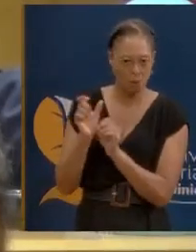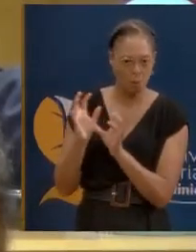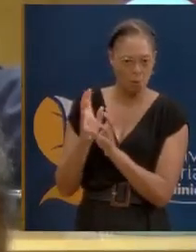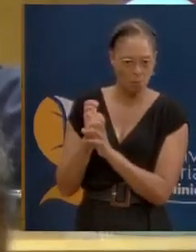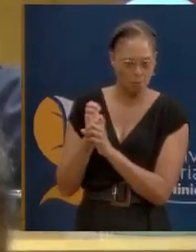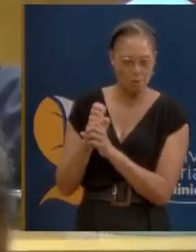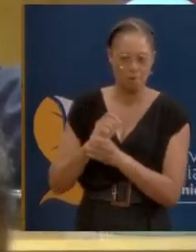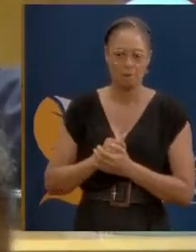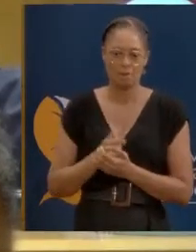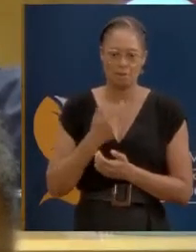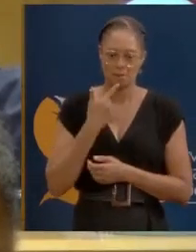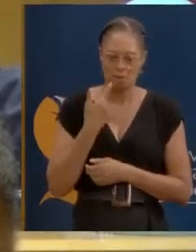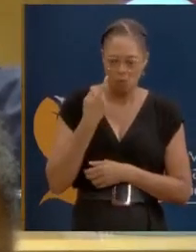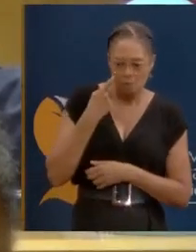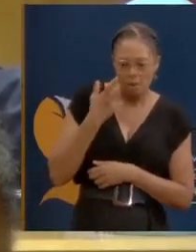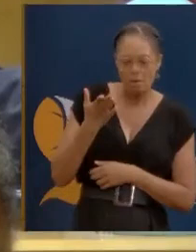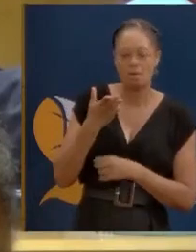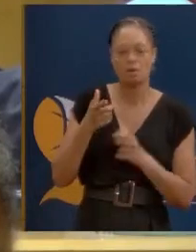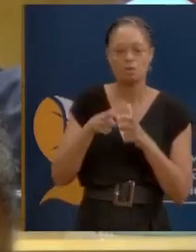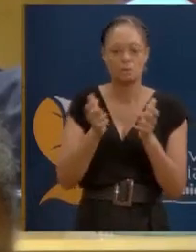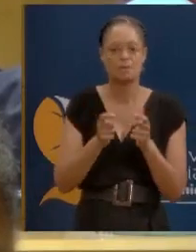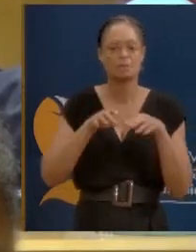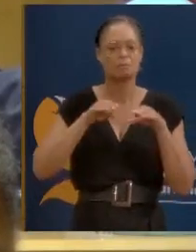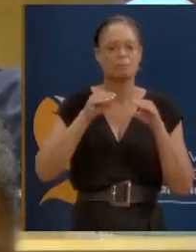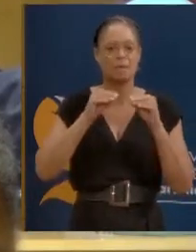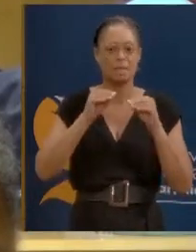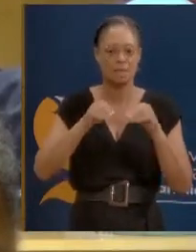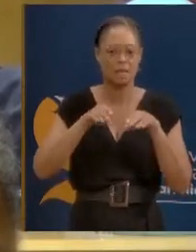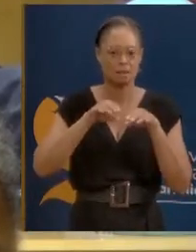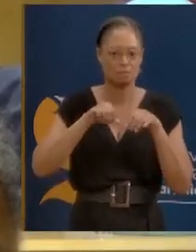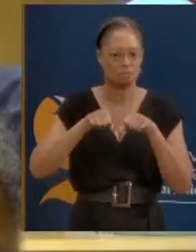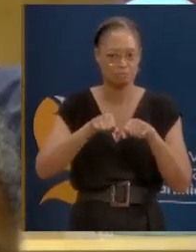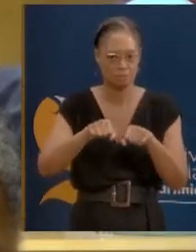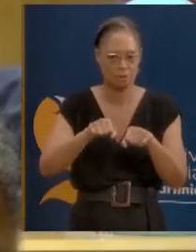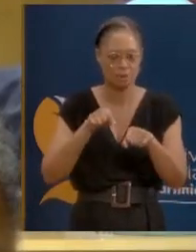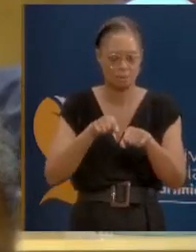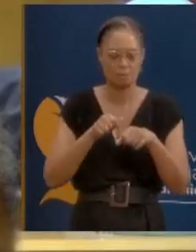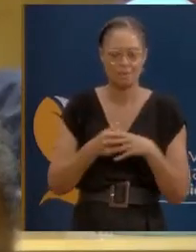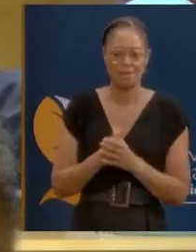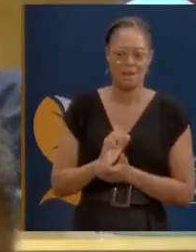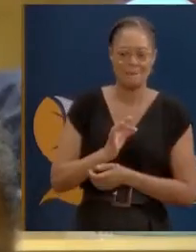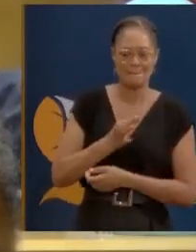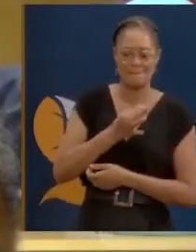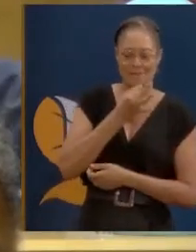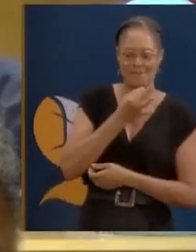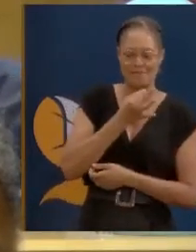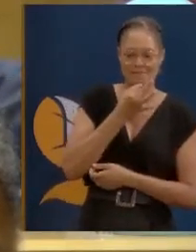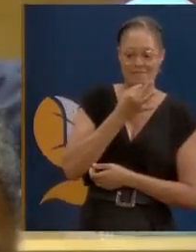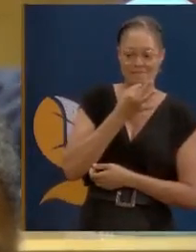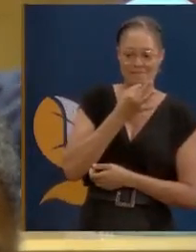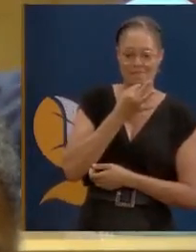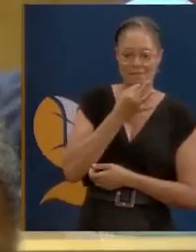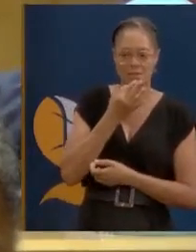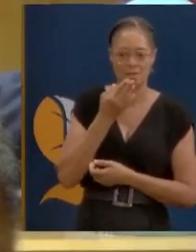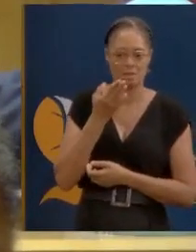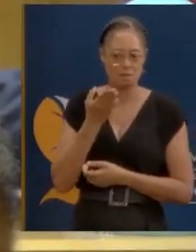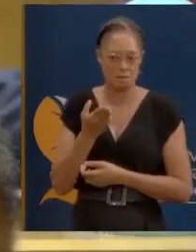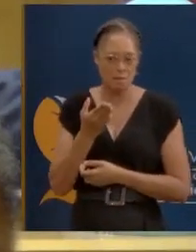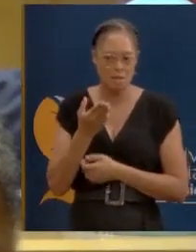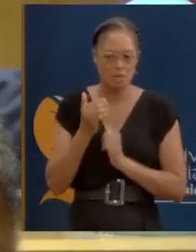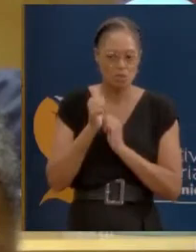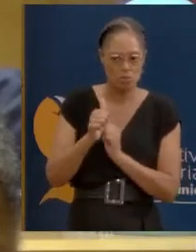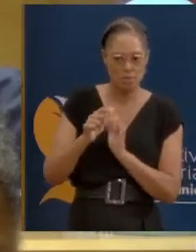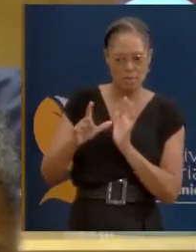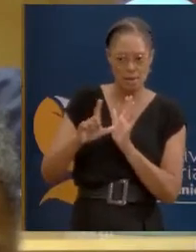Et nous avons vu que les distributeurs ont profité de dispositifs législatifs qui